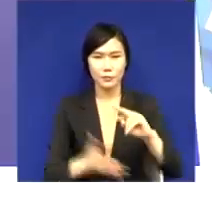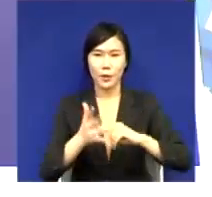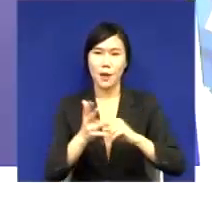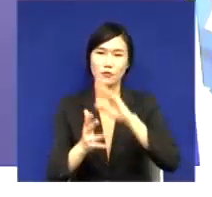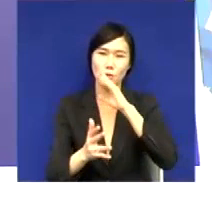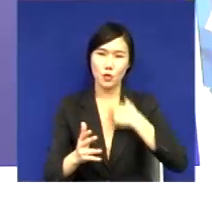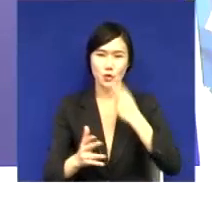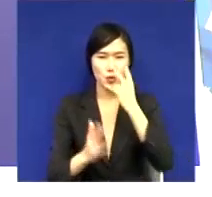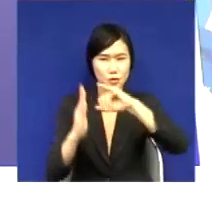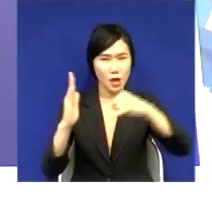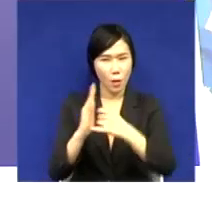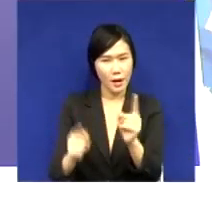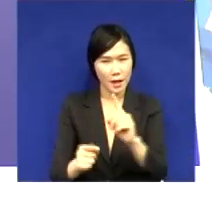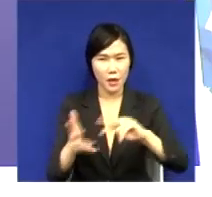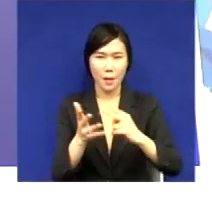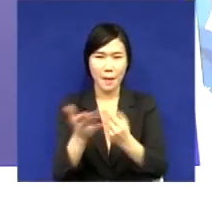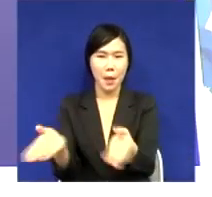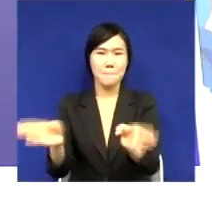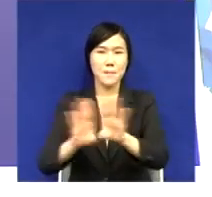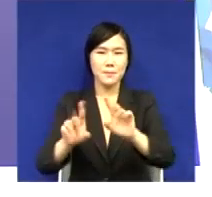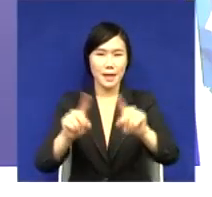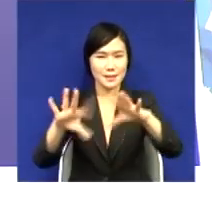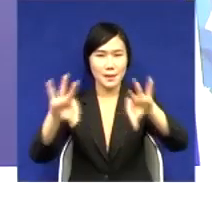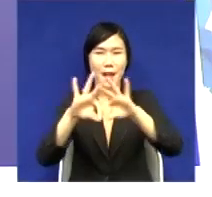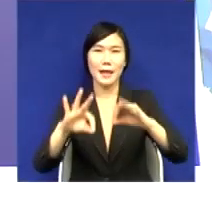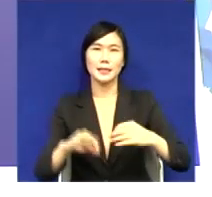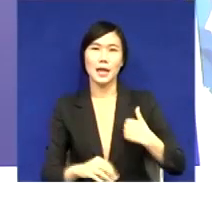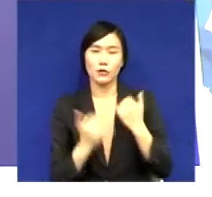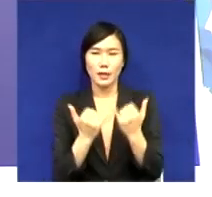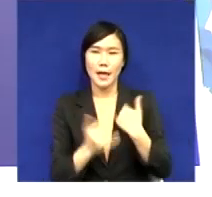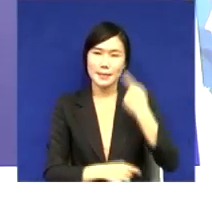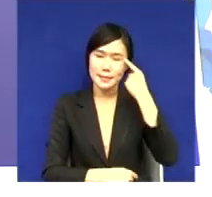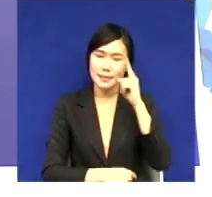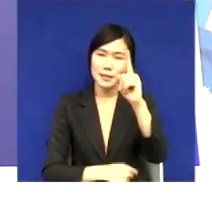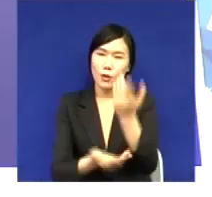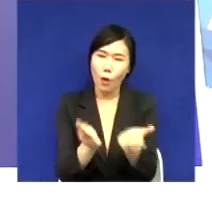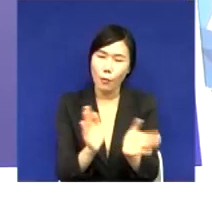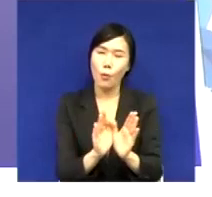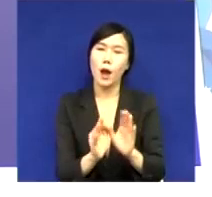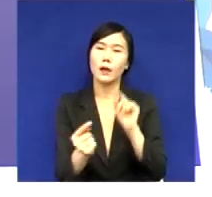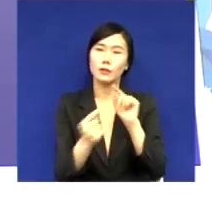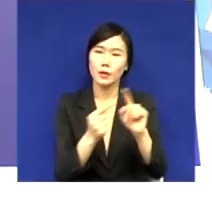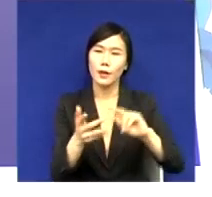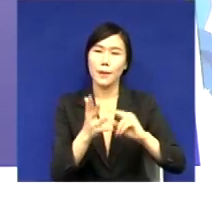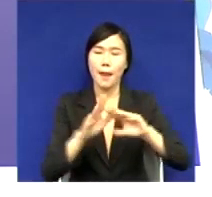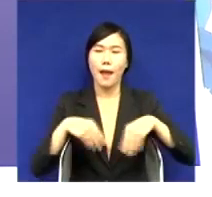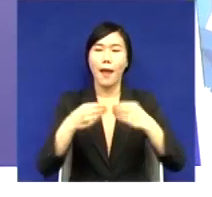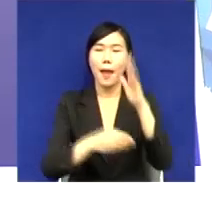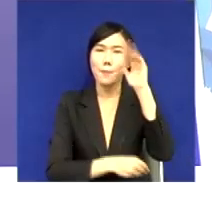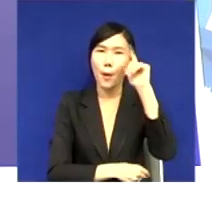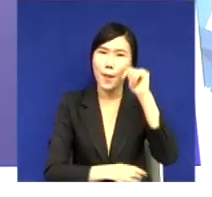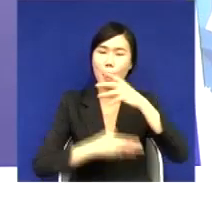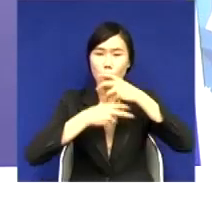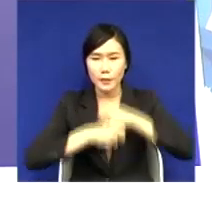ที่แต่หัวใจของเราความรักและความคิดถึงของพวกเราทุกคนยังคงส่งผ่านไปถึงคุณพ่อคุณแม่และผู้สูงอ